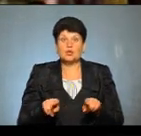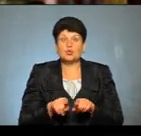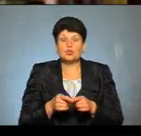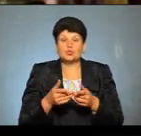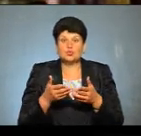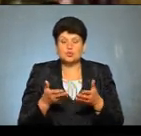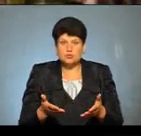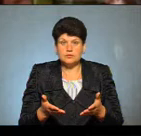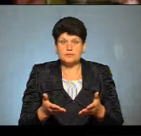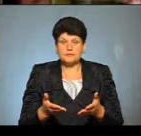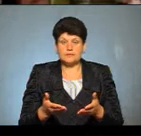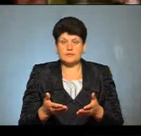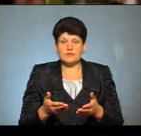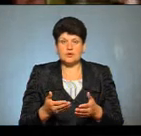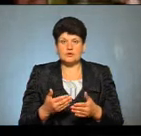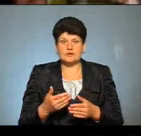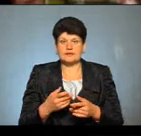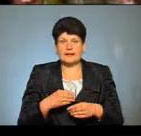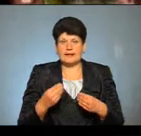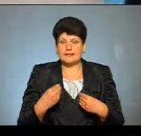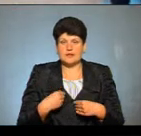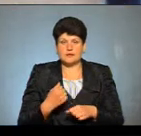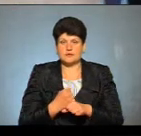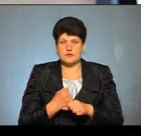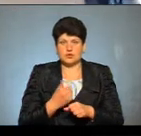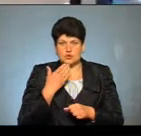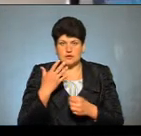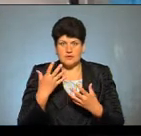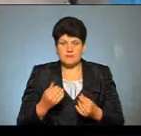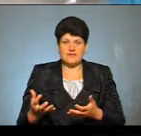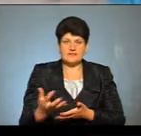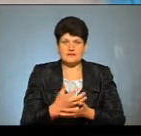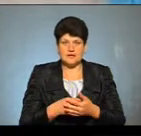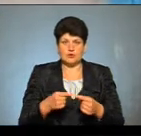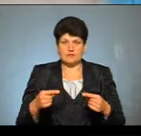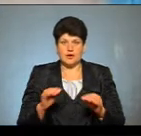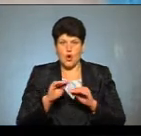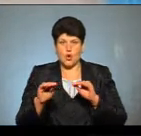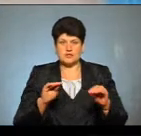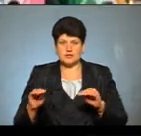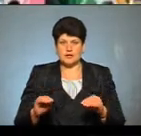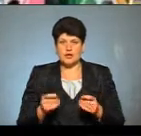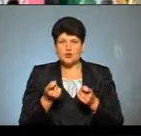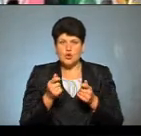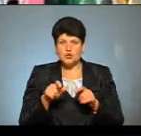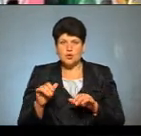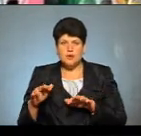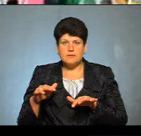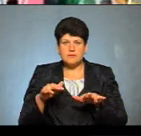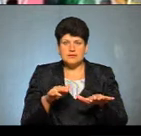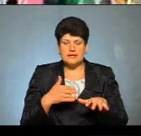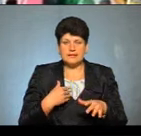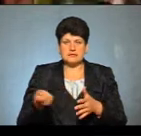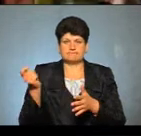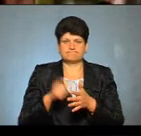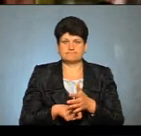хоча б нам були дали до останнього дня допрацювати до вечора. Ми набрали товар, гарно розклали, трошки люди пішли, раз і нас